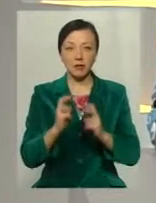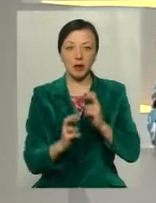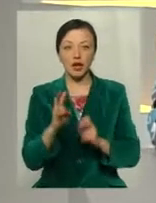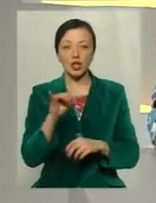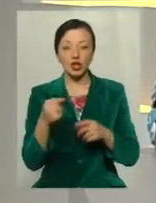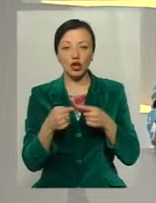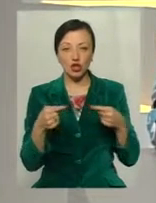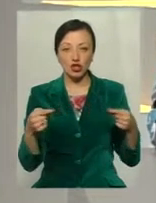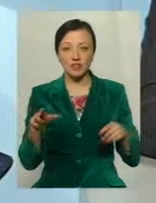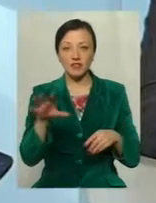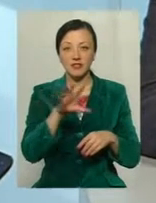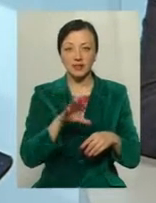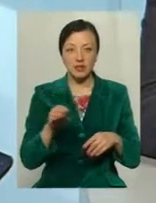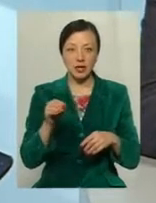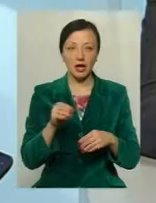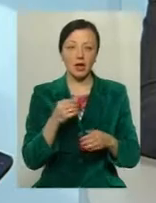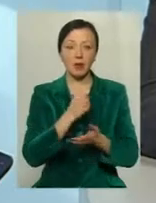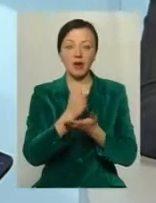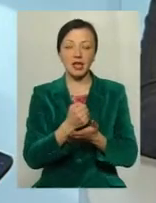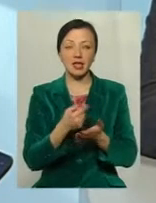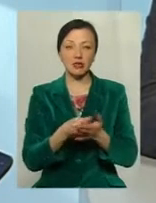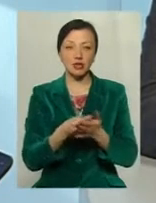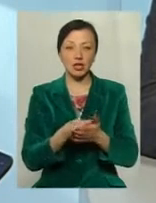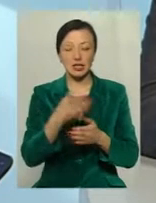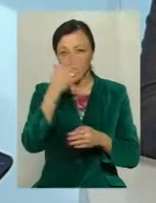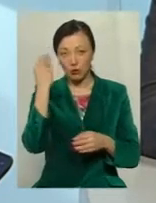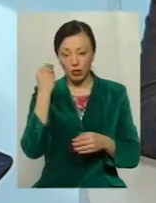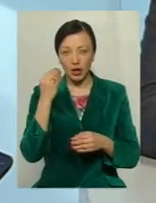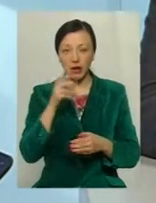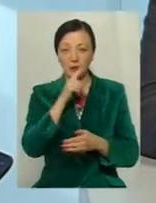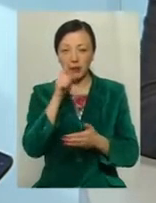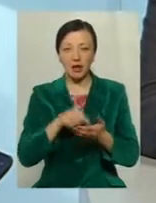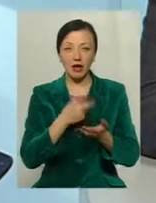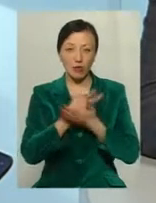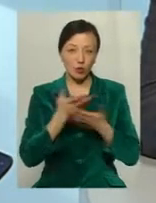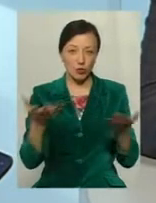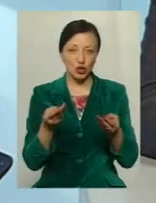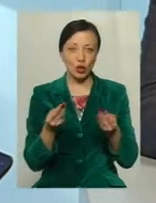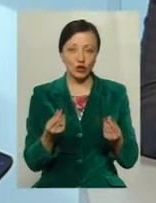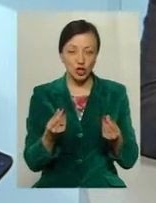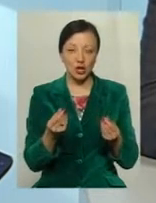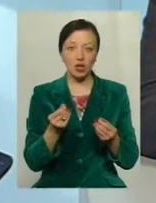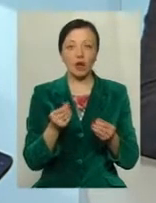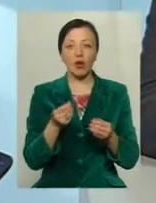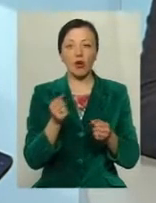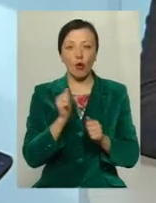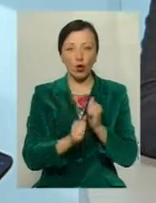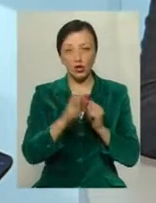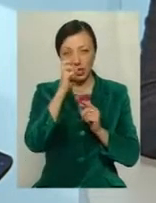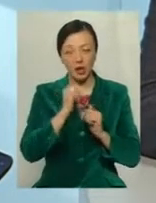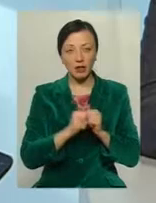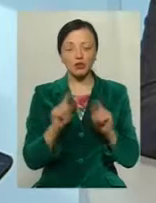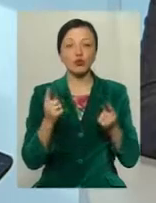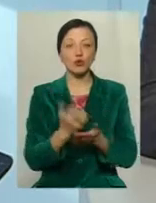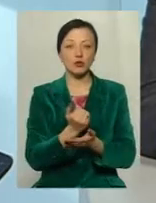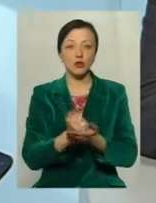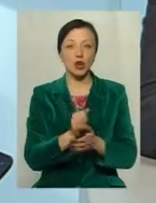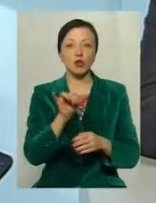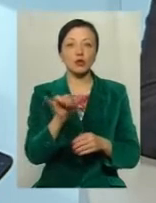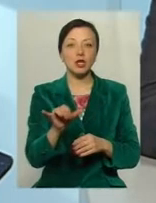від випадку до випадку прийняття бюджету більше і на ваших екранах, і на екранах телебачення. На жаль, ні журналісти не підготовлені задавати питання по